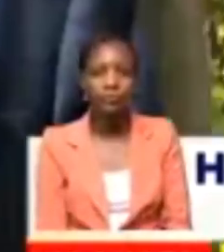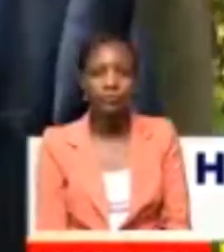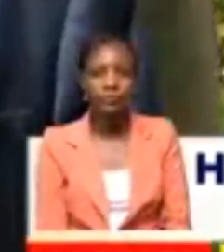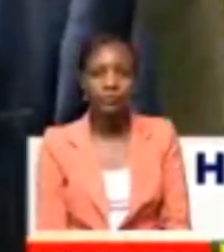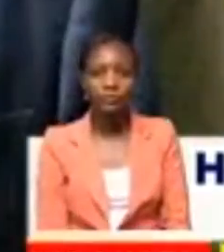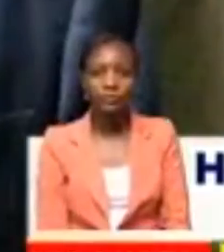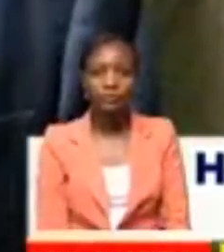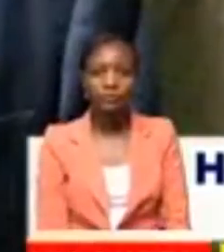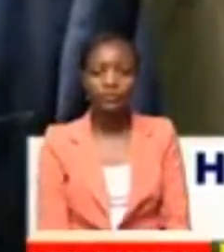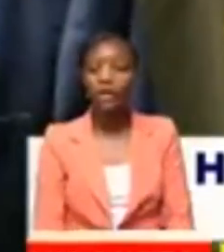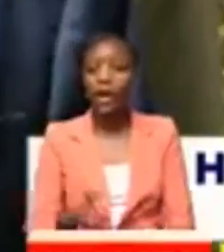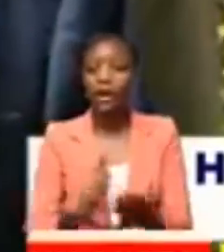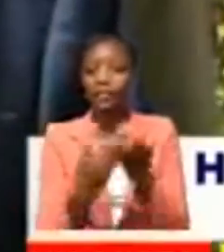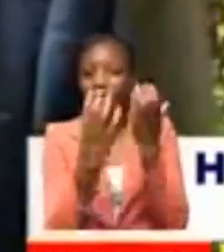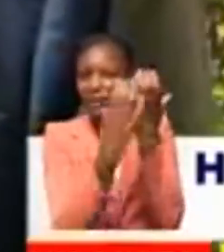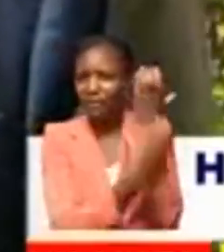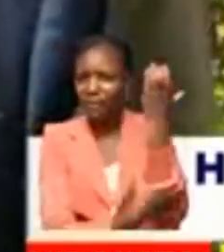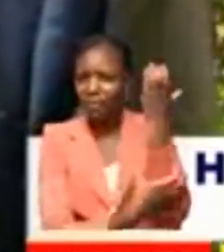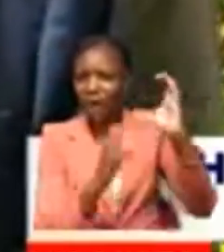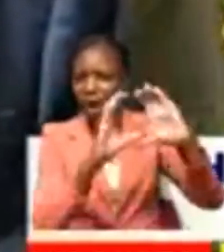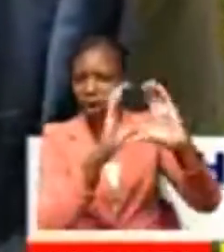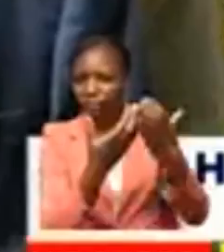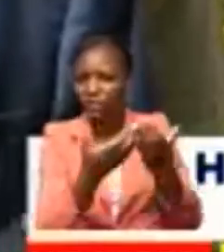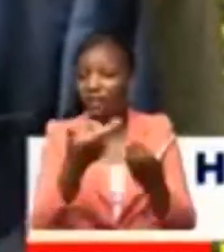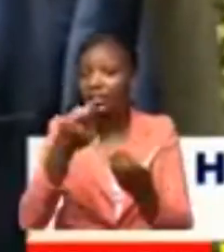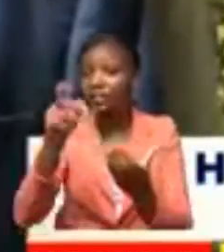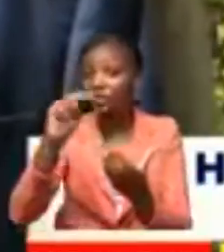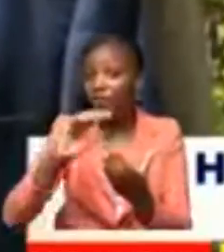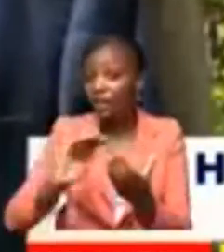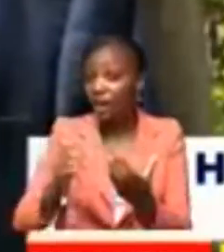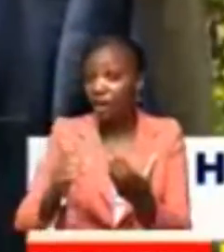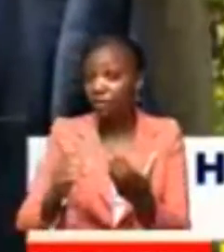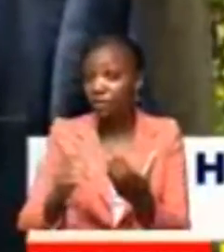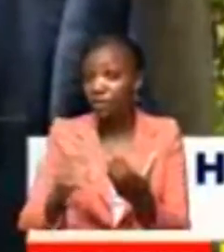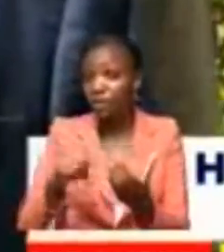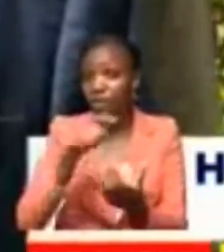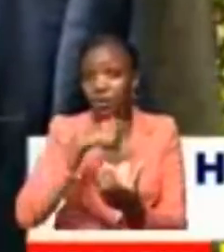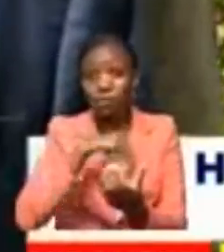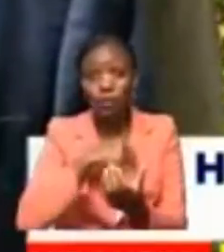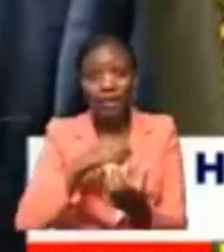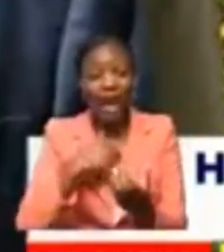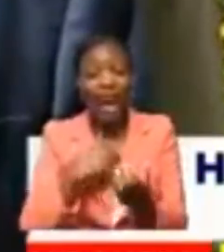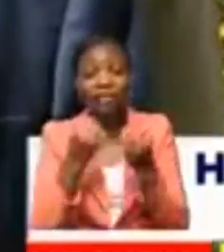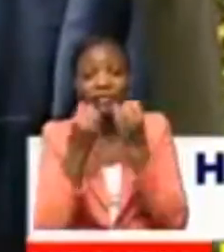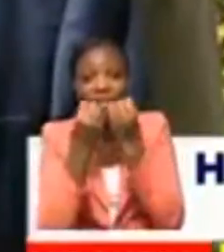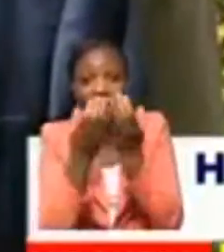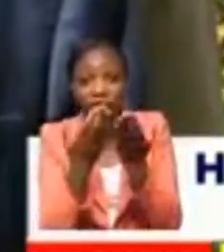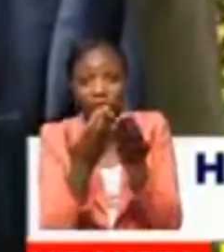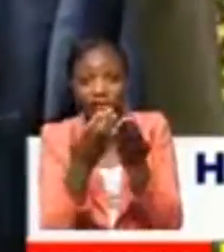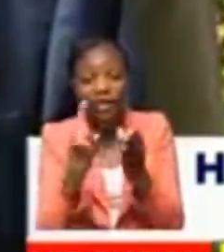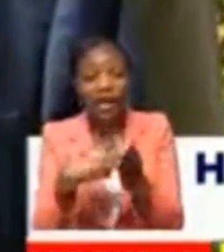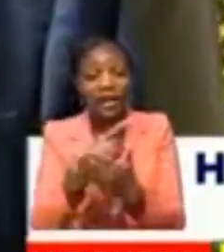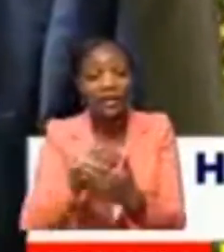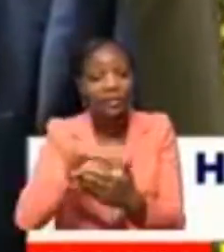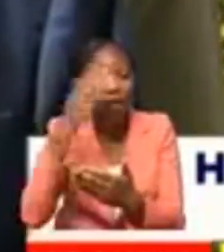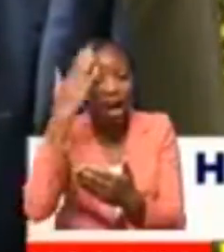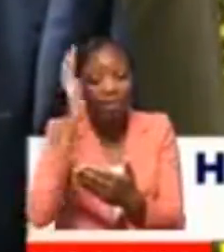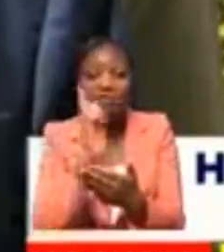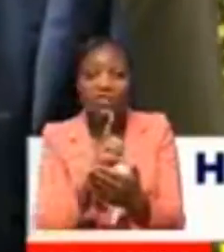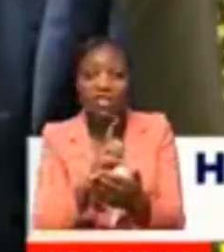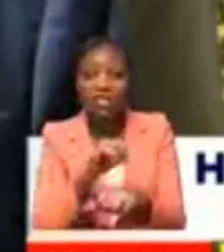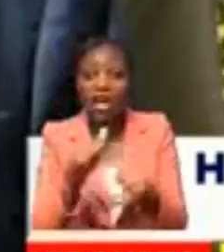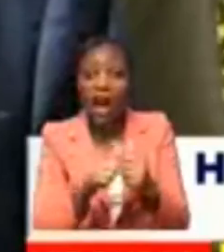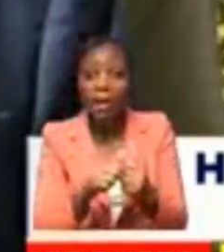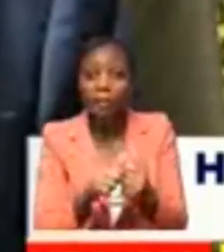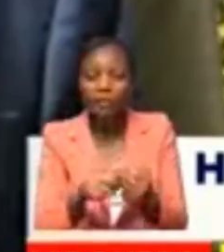ambao ni maskini sana katika kaunti hii yetu, already tumechukua that data and we've already identified